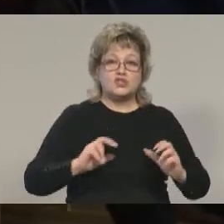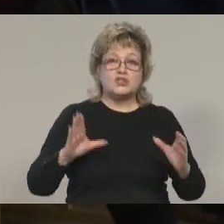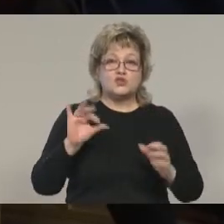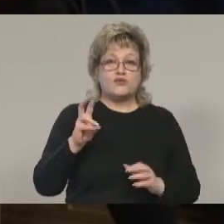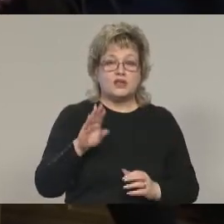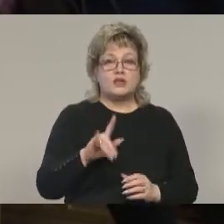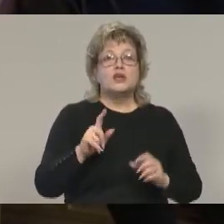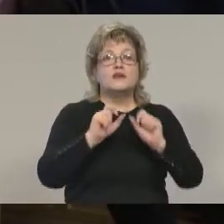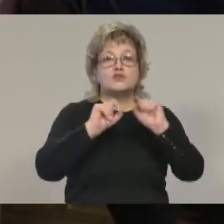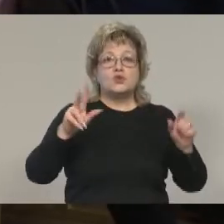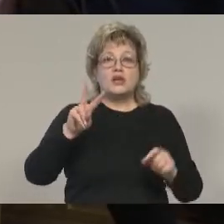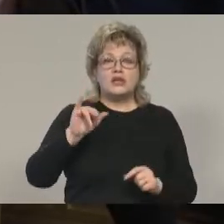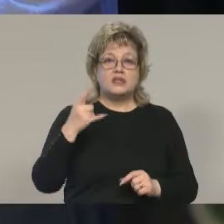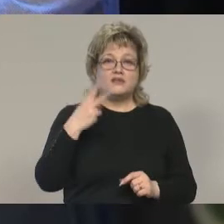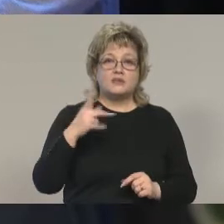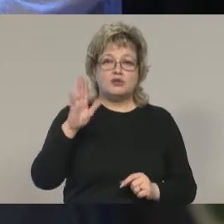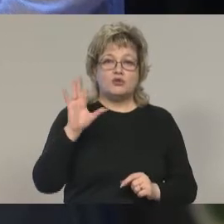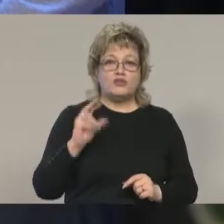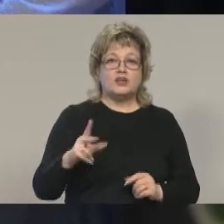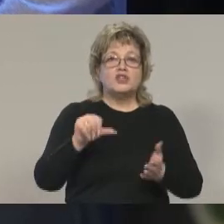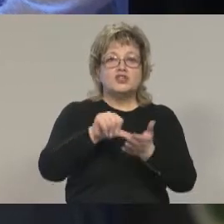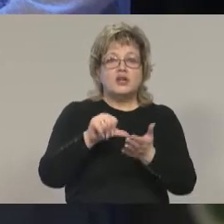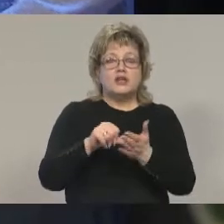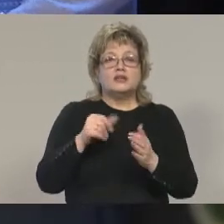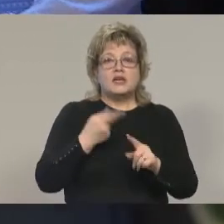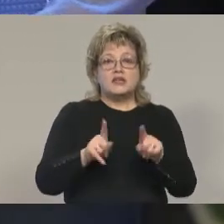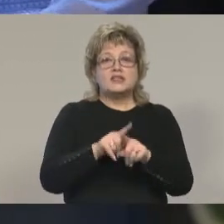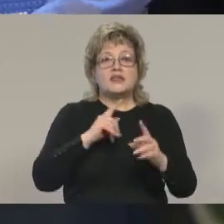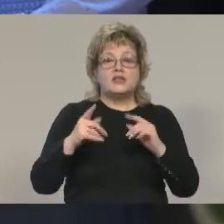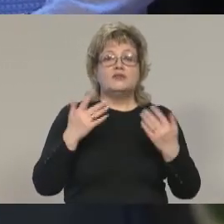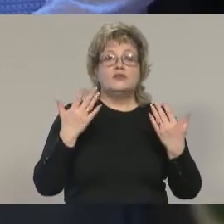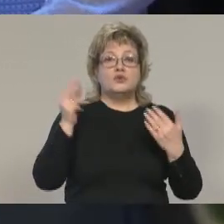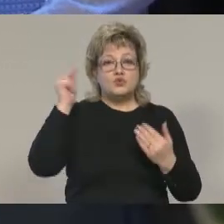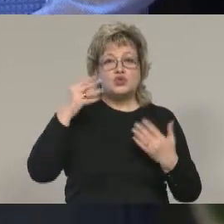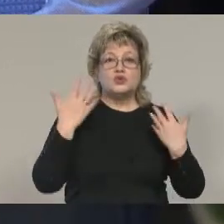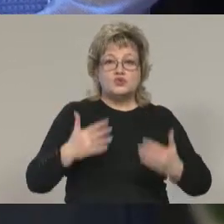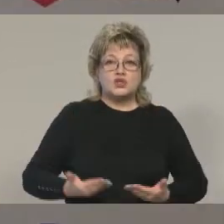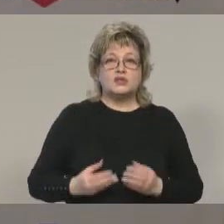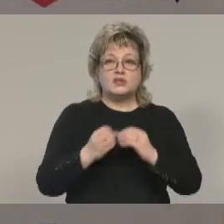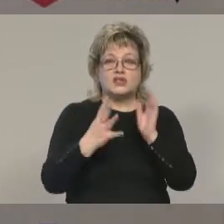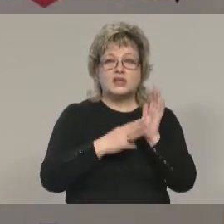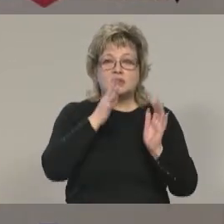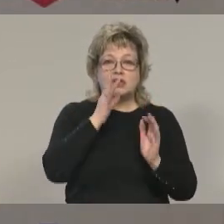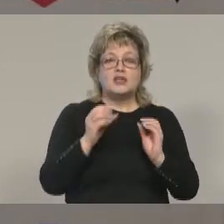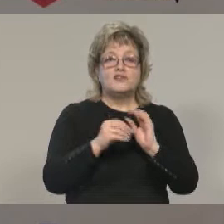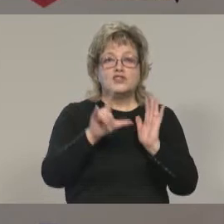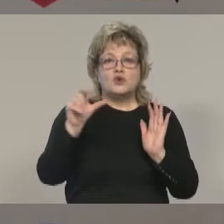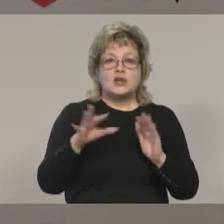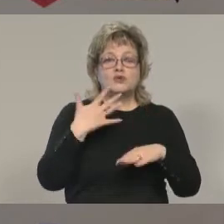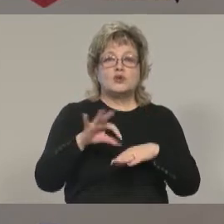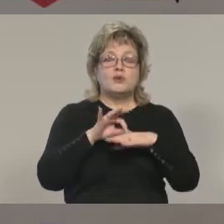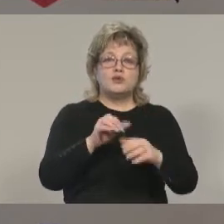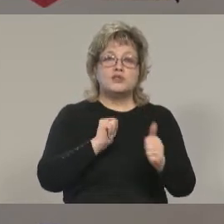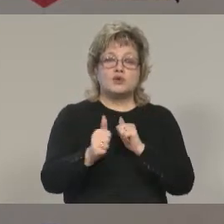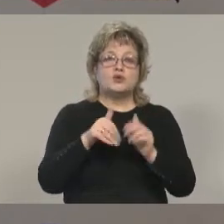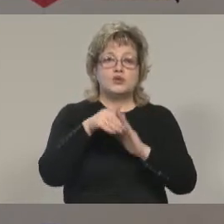советы. В школе «Лидер 21 века» членов таких советов учат уже 19 лет. И в 6-й раз проводится конкурс на